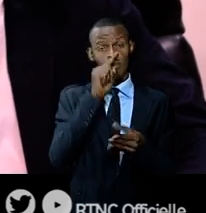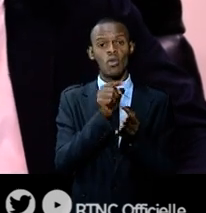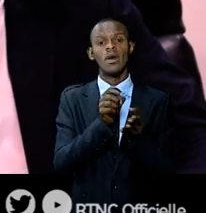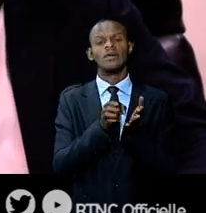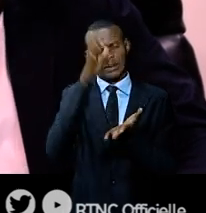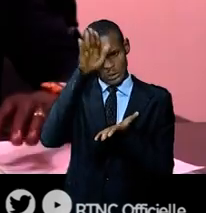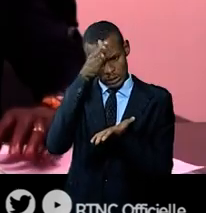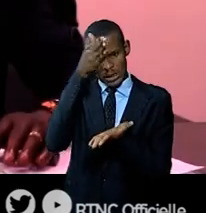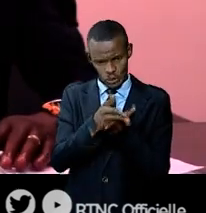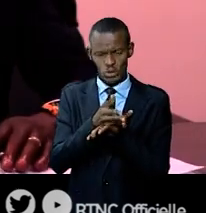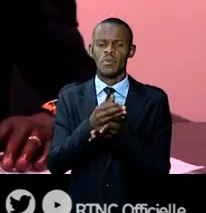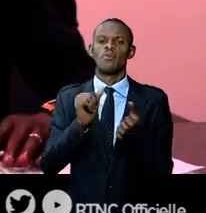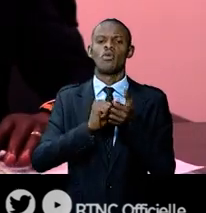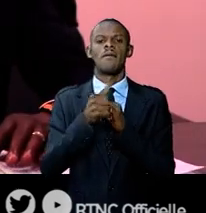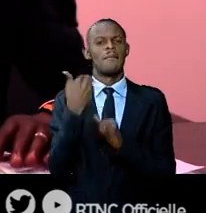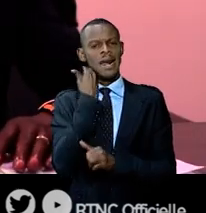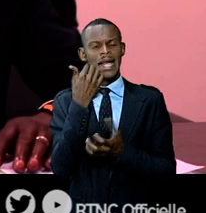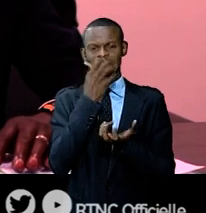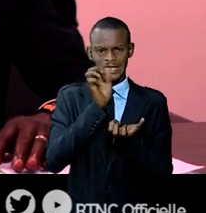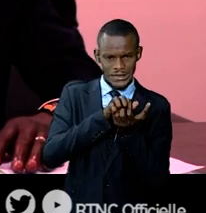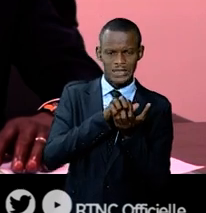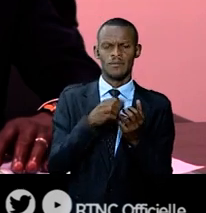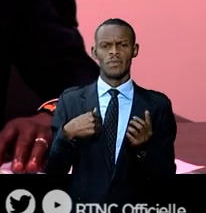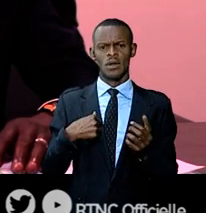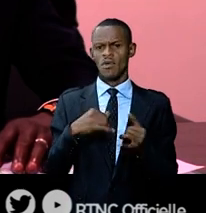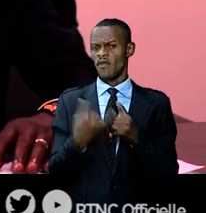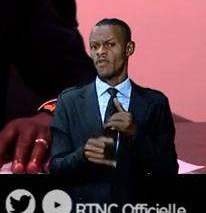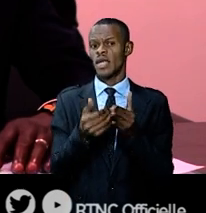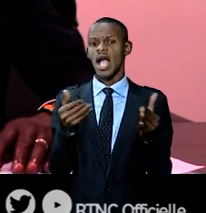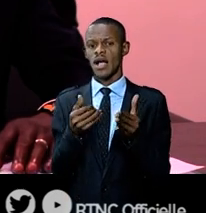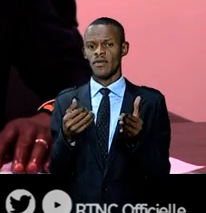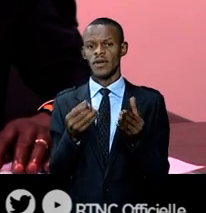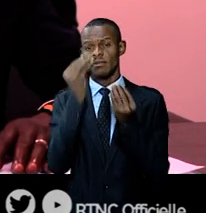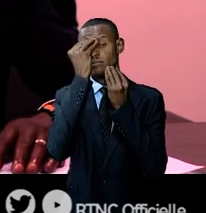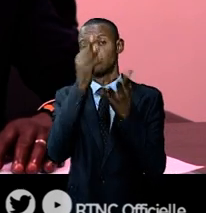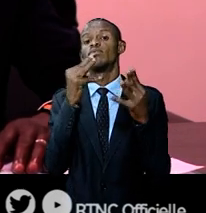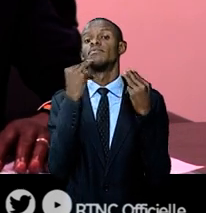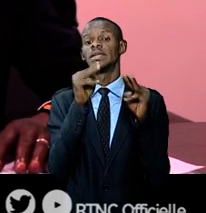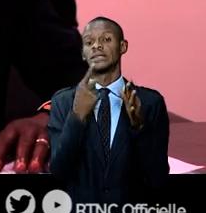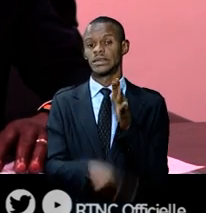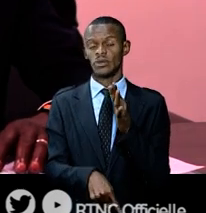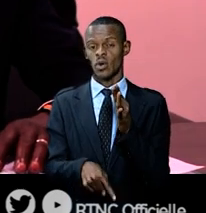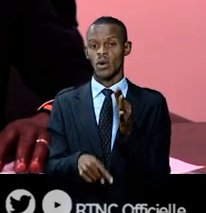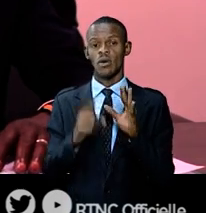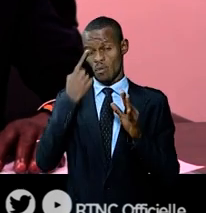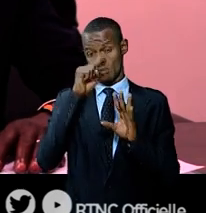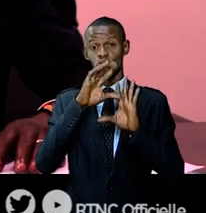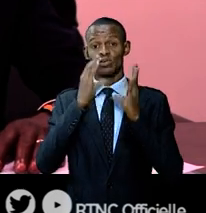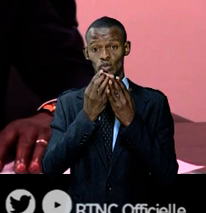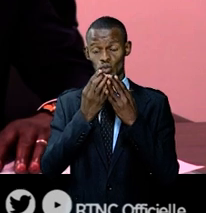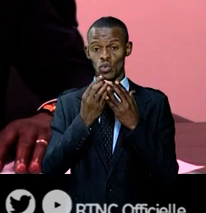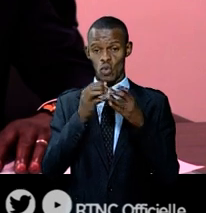milieux ruraux. Je ne saurais terminer mon propos sans avoir lancé ce message à l'endroit de tous les